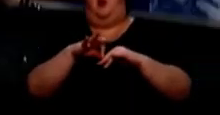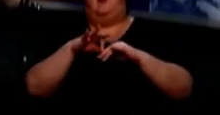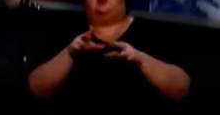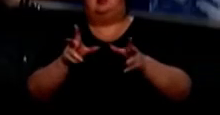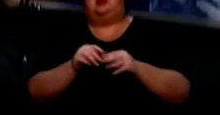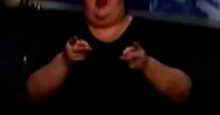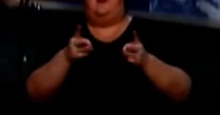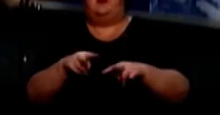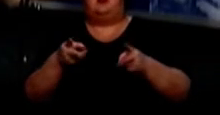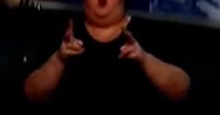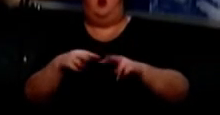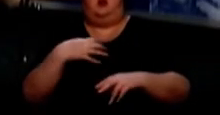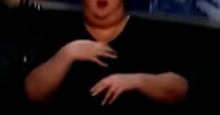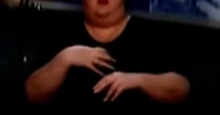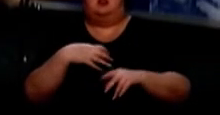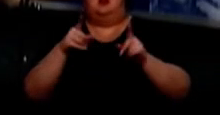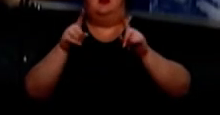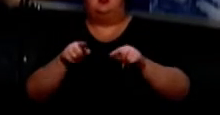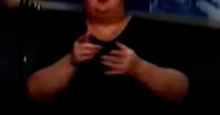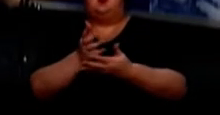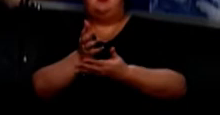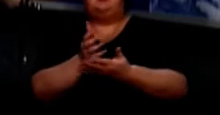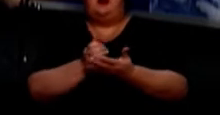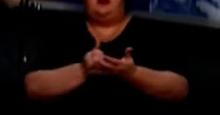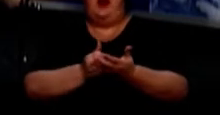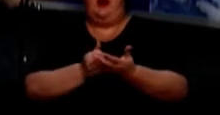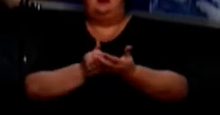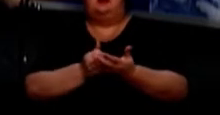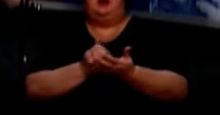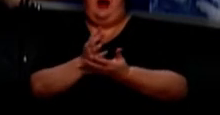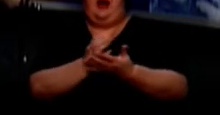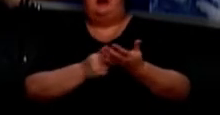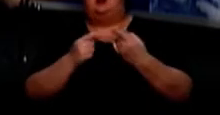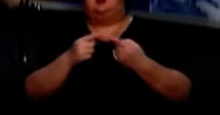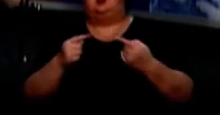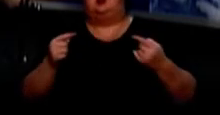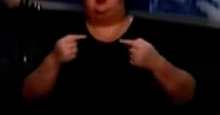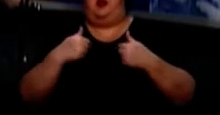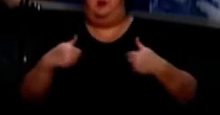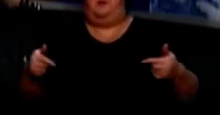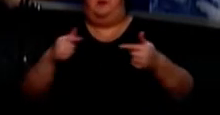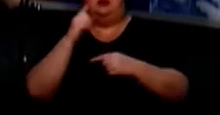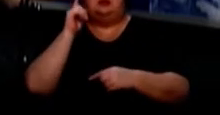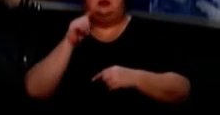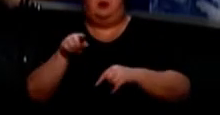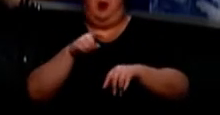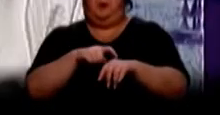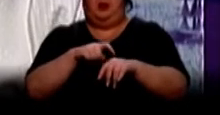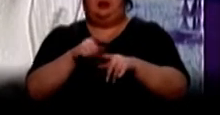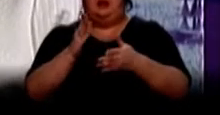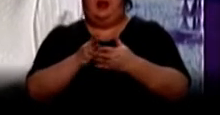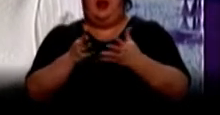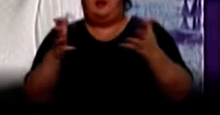ще для того, щоб зберігати ресурси. Так? Ми знаємо, що той же пластик, який є найбільш шкідливим,